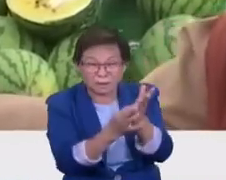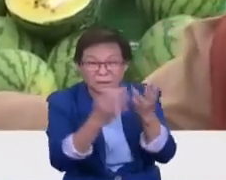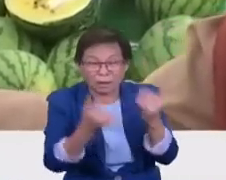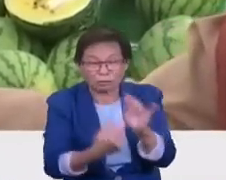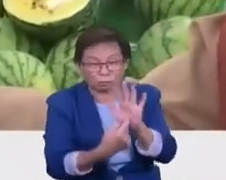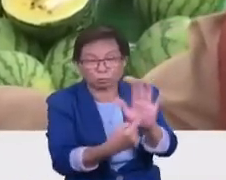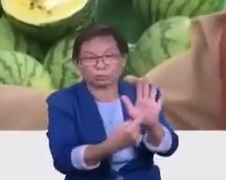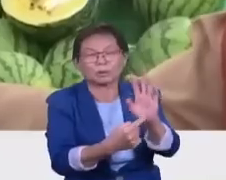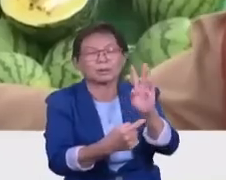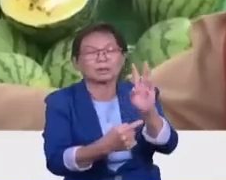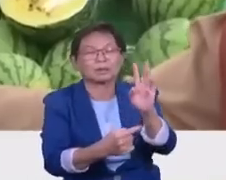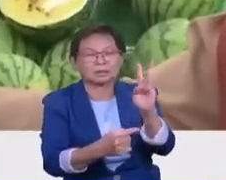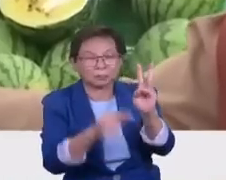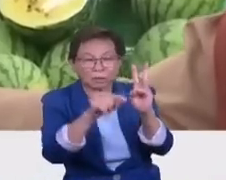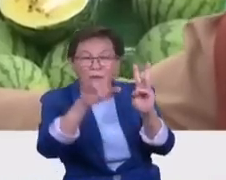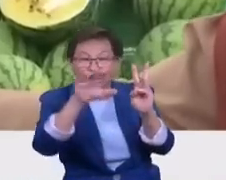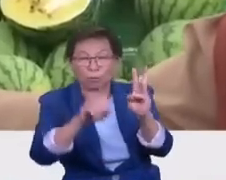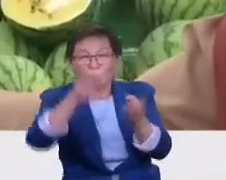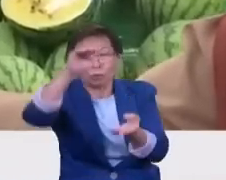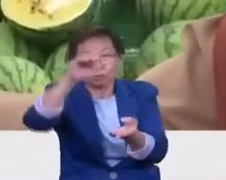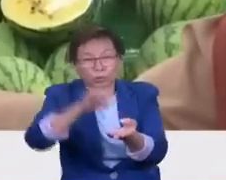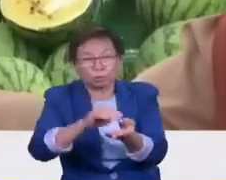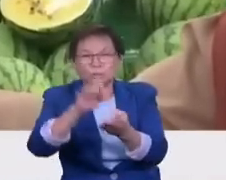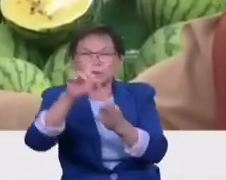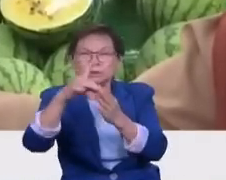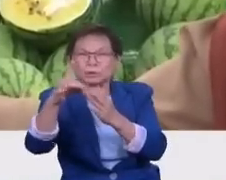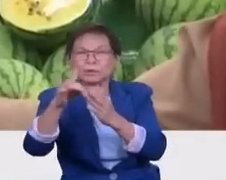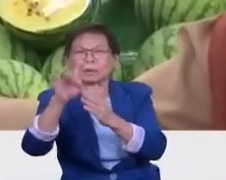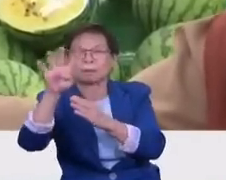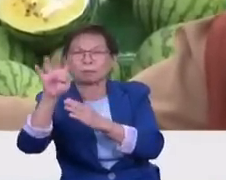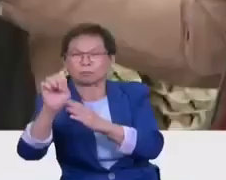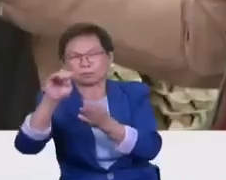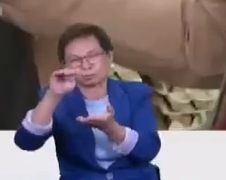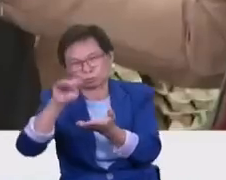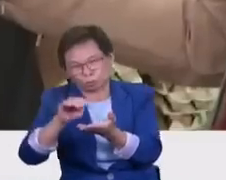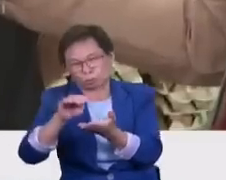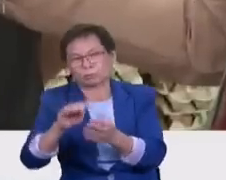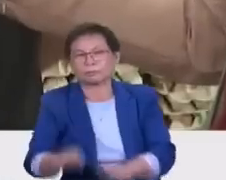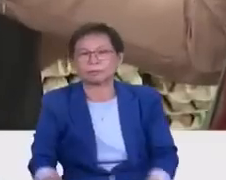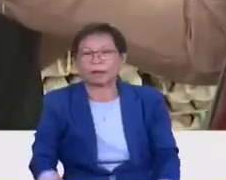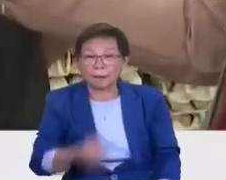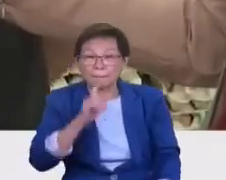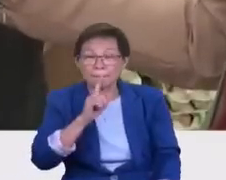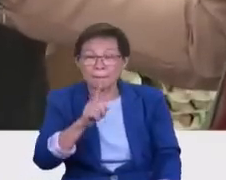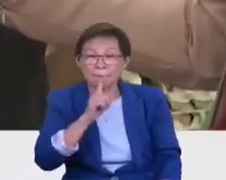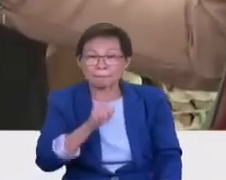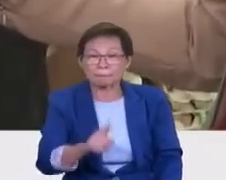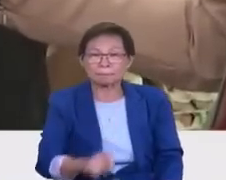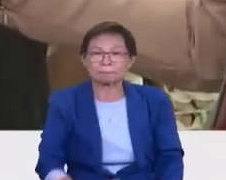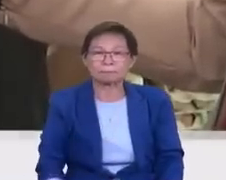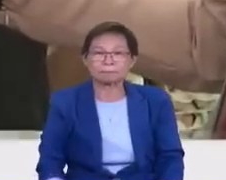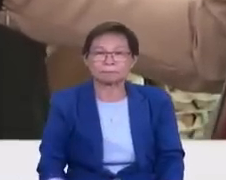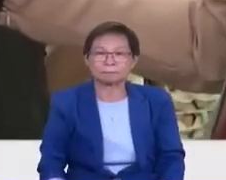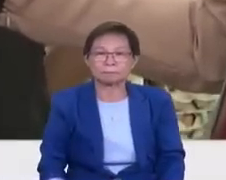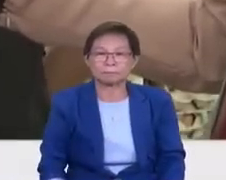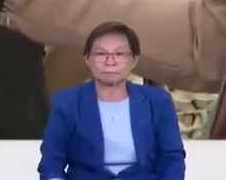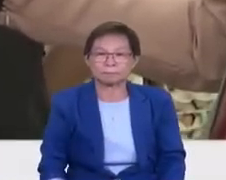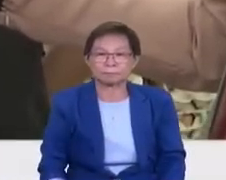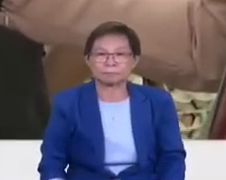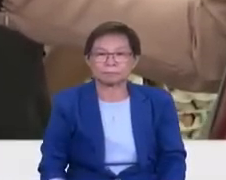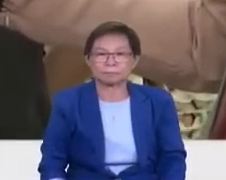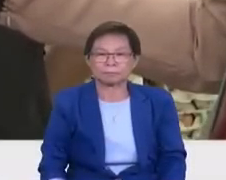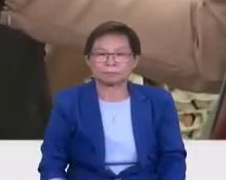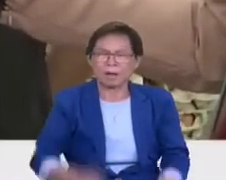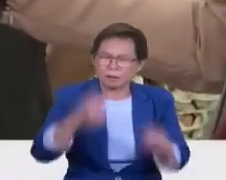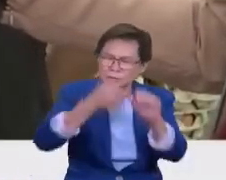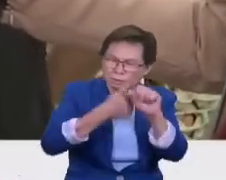menunjukkan harga r6.50 penurunan sebanyak r1.40 lah memang sepatutnya harus dibuat beginilah apalagi